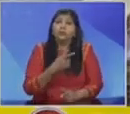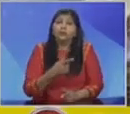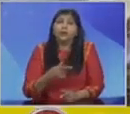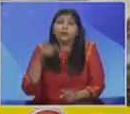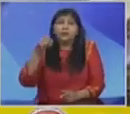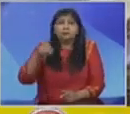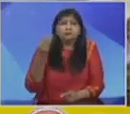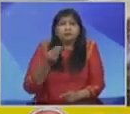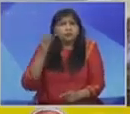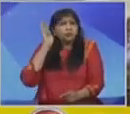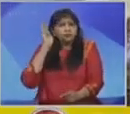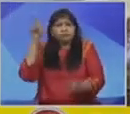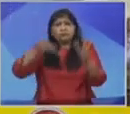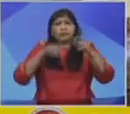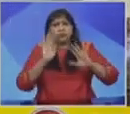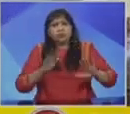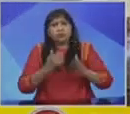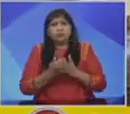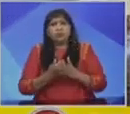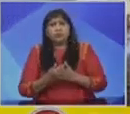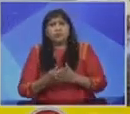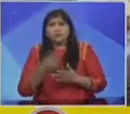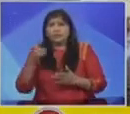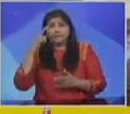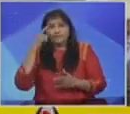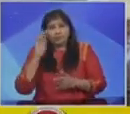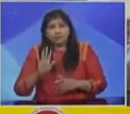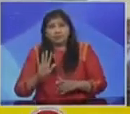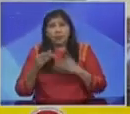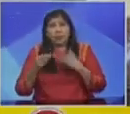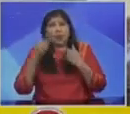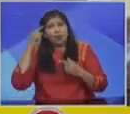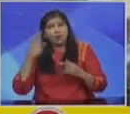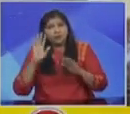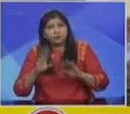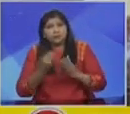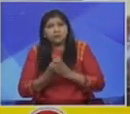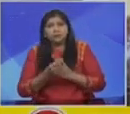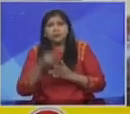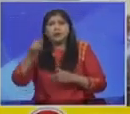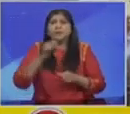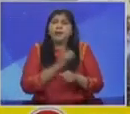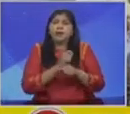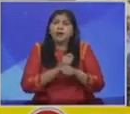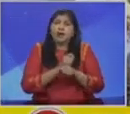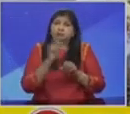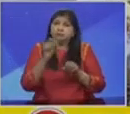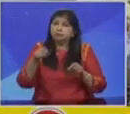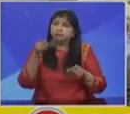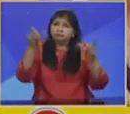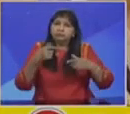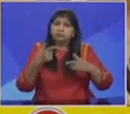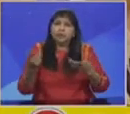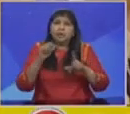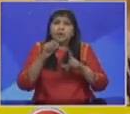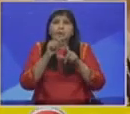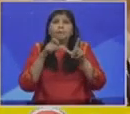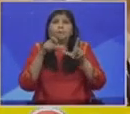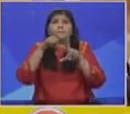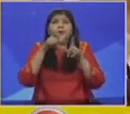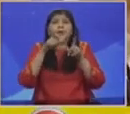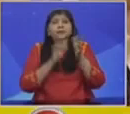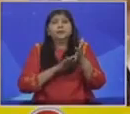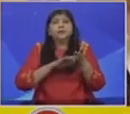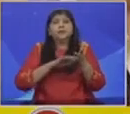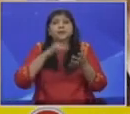आप में से कुछ लोग उनके बारे में जरूर जानते होंगे। अपने कार्यों के लिए उन्हें पद्म सम्मान मिला